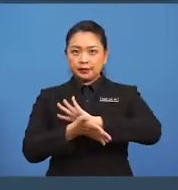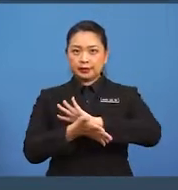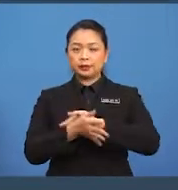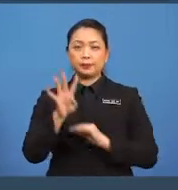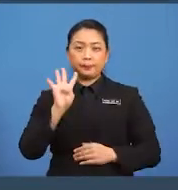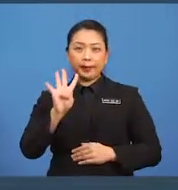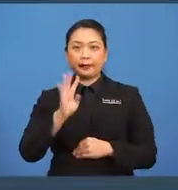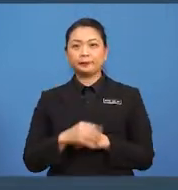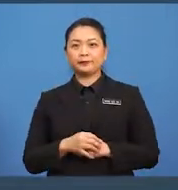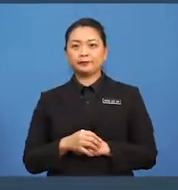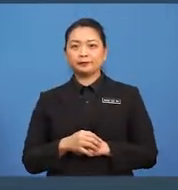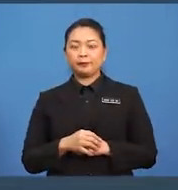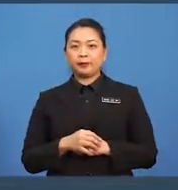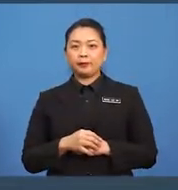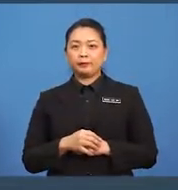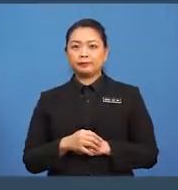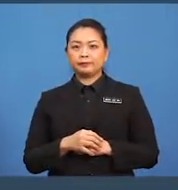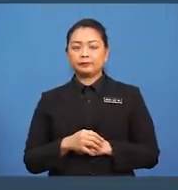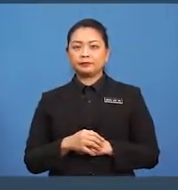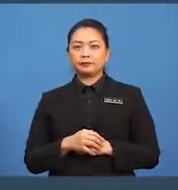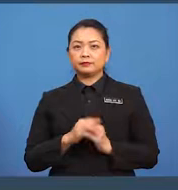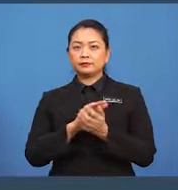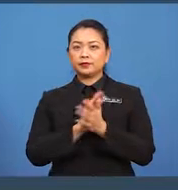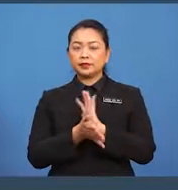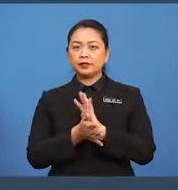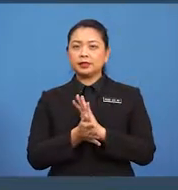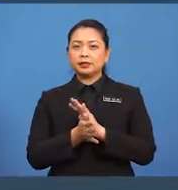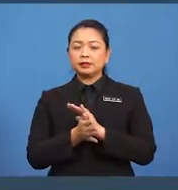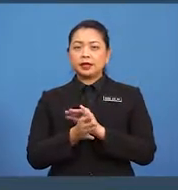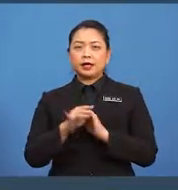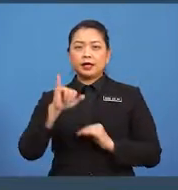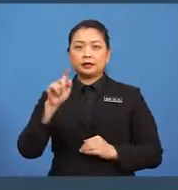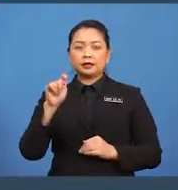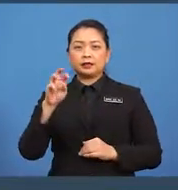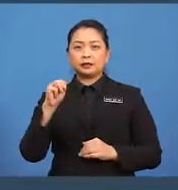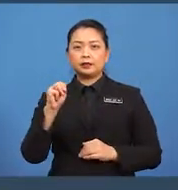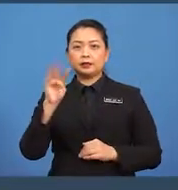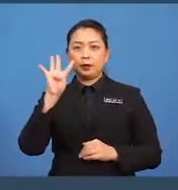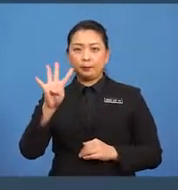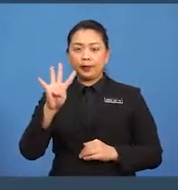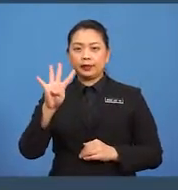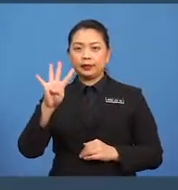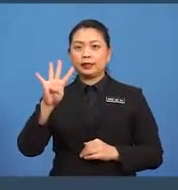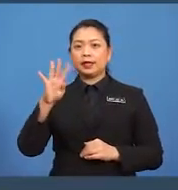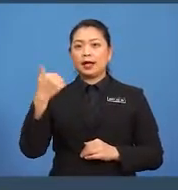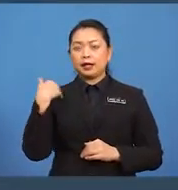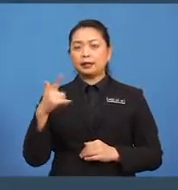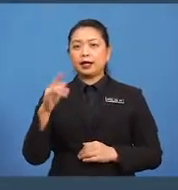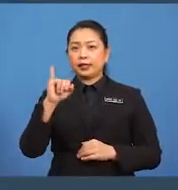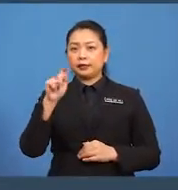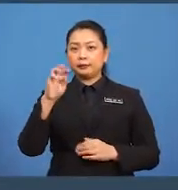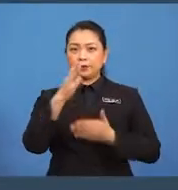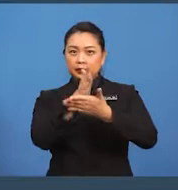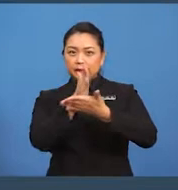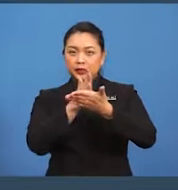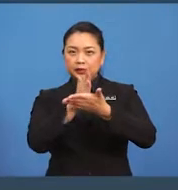adalah 4. Oleh itu, item yang berada pada indeks 4 adalah item pertengahan yang diwakili